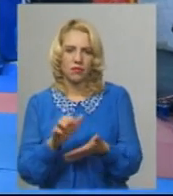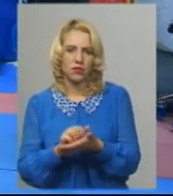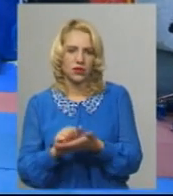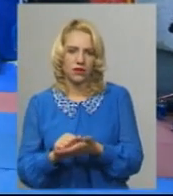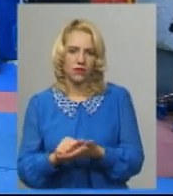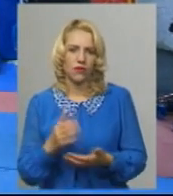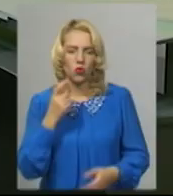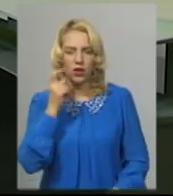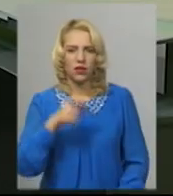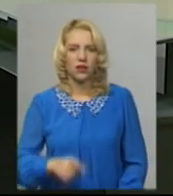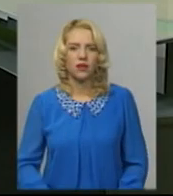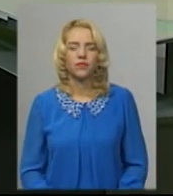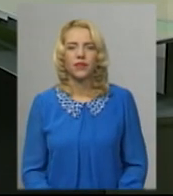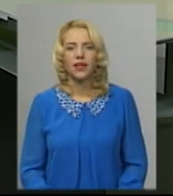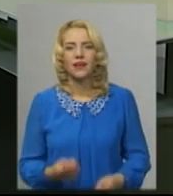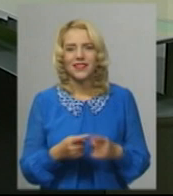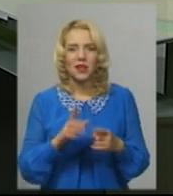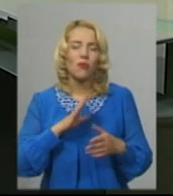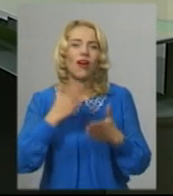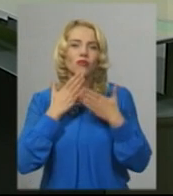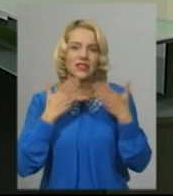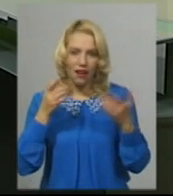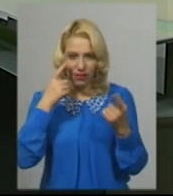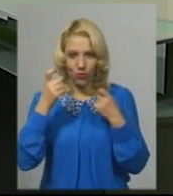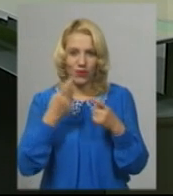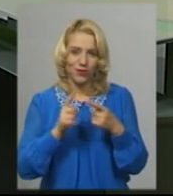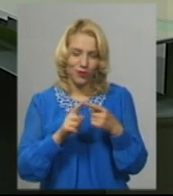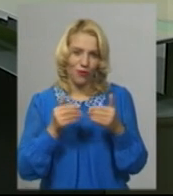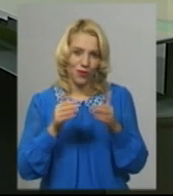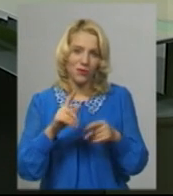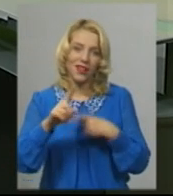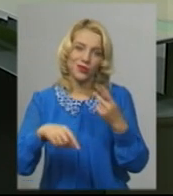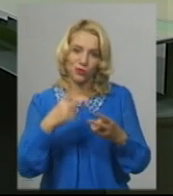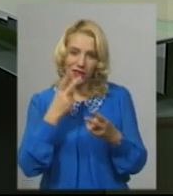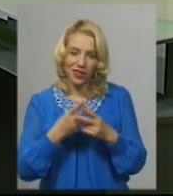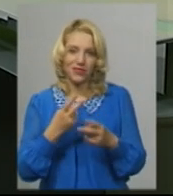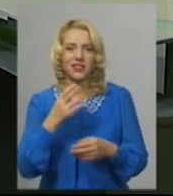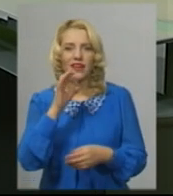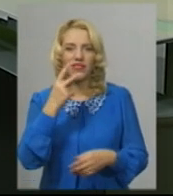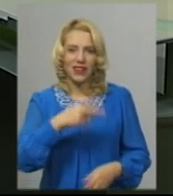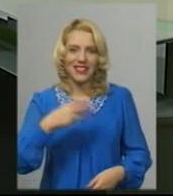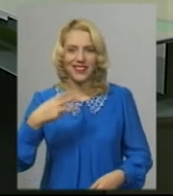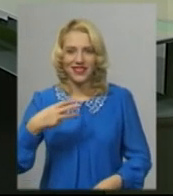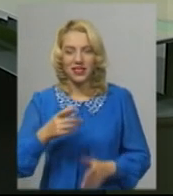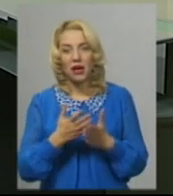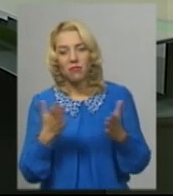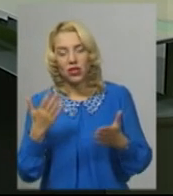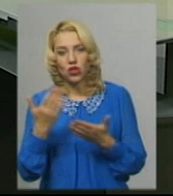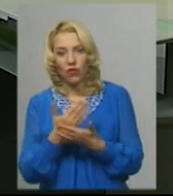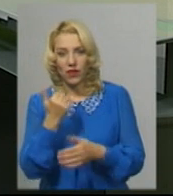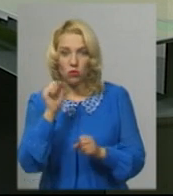Україні. Це була остання інформація цього випуску. Наступний дивіться в ефірі о 20:30.